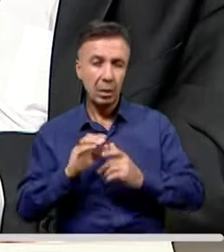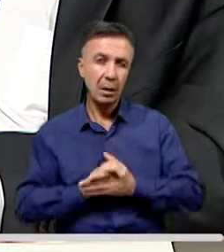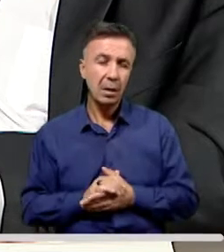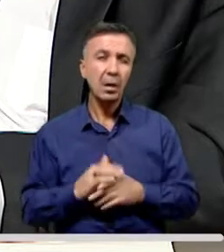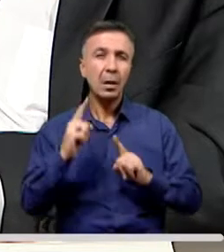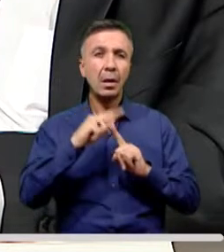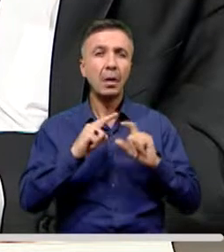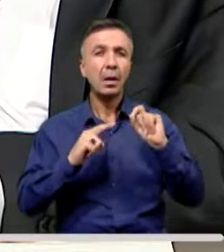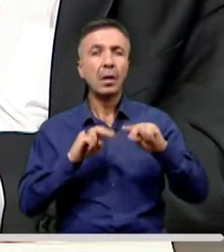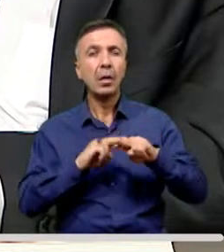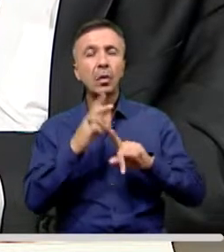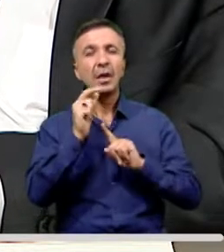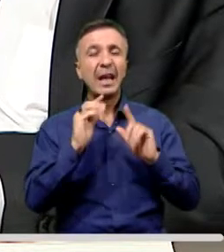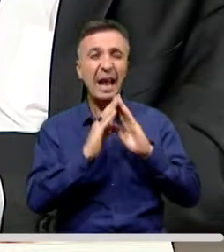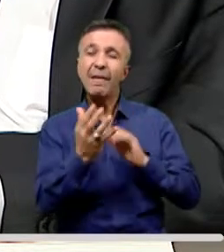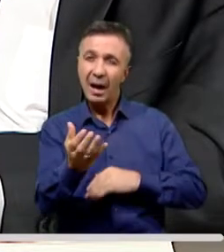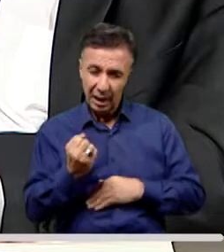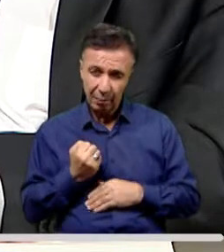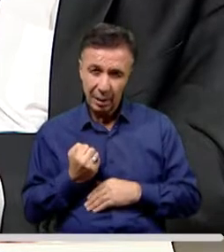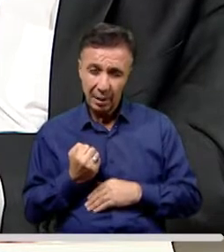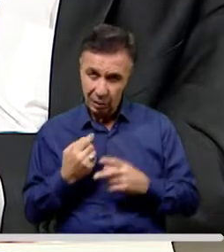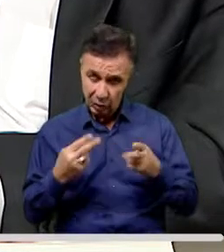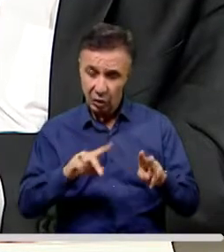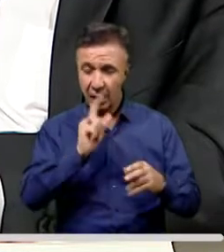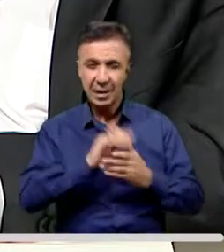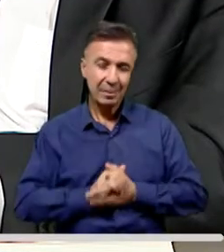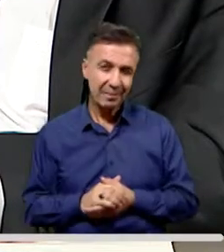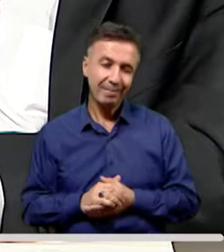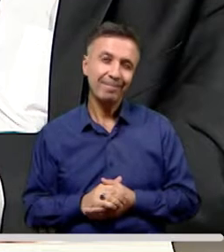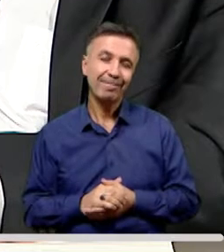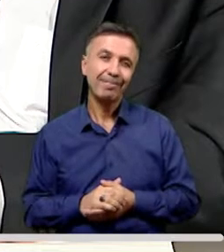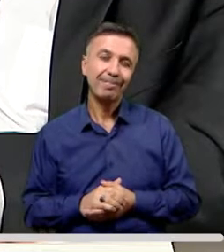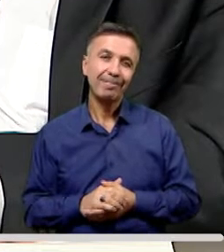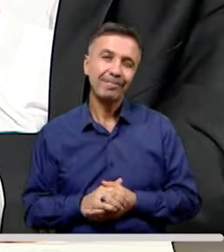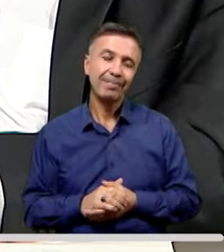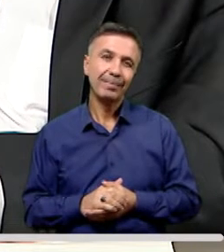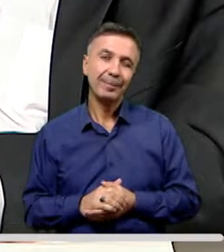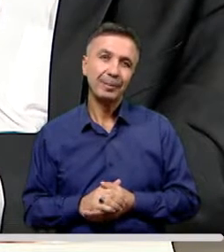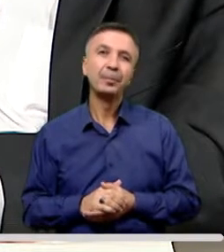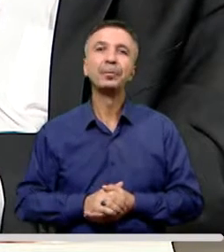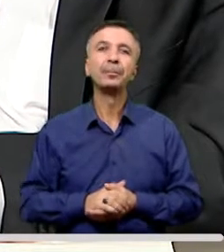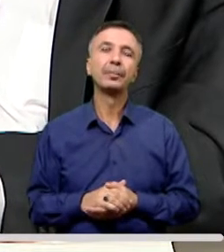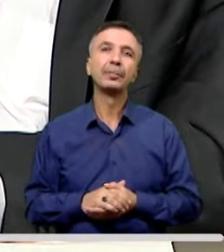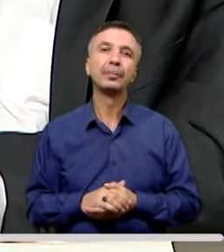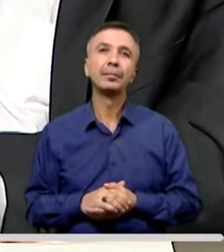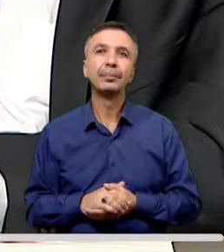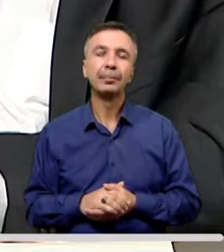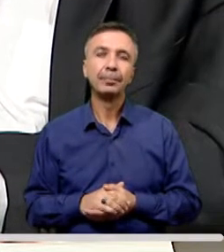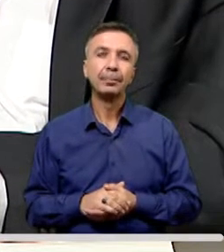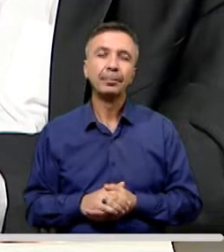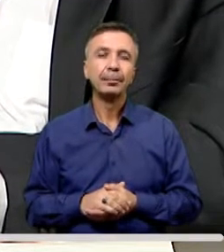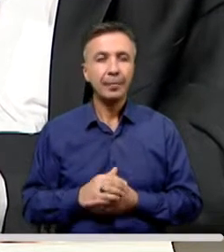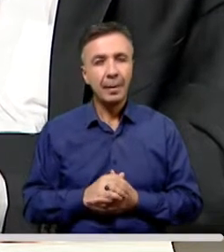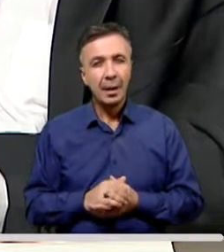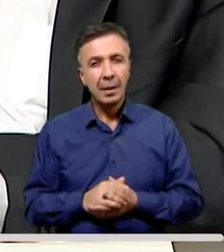TOKİ'den ev almak caiz midir özellikle son açıklanan kampanya üzerinden değerlendirildiğinde E cevap ne olur acaba eee